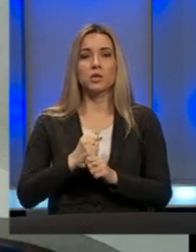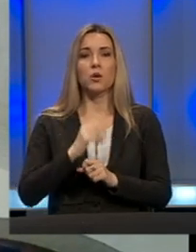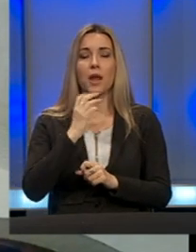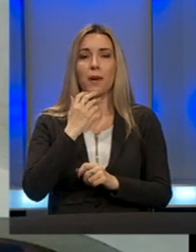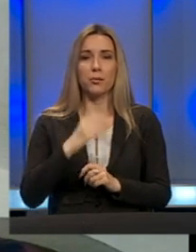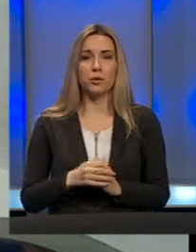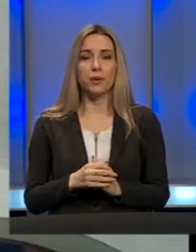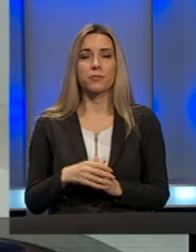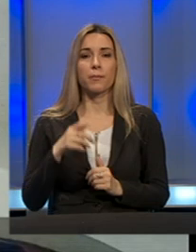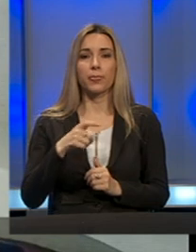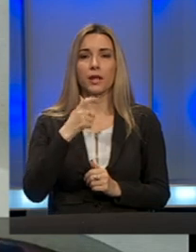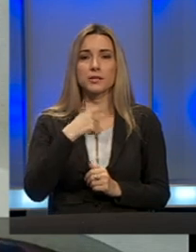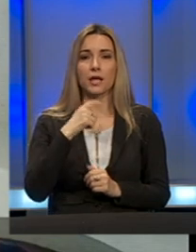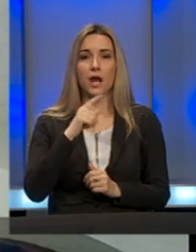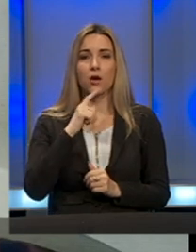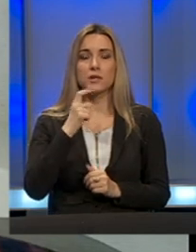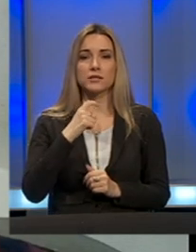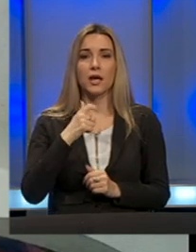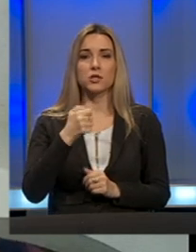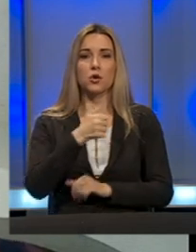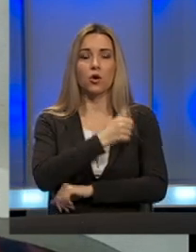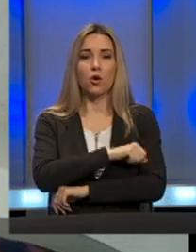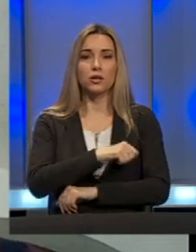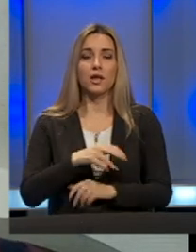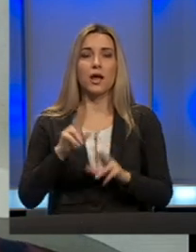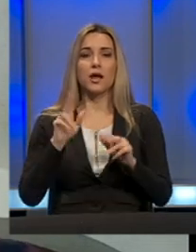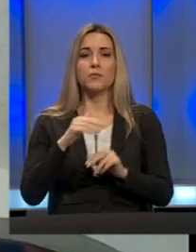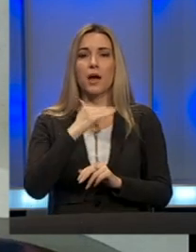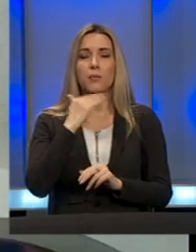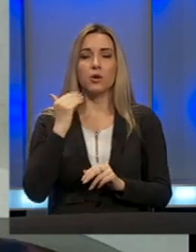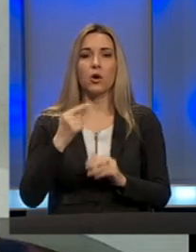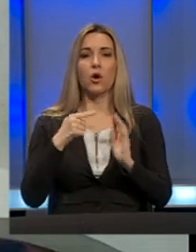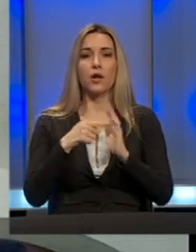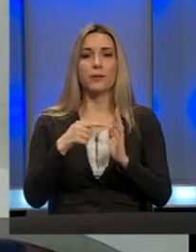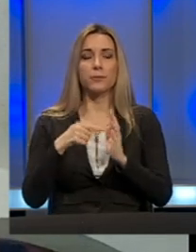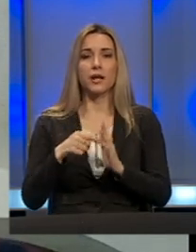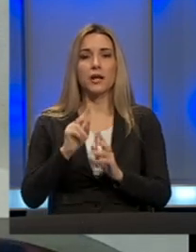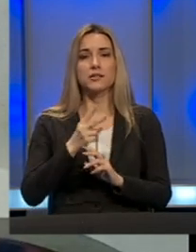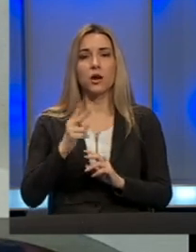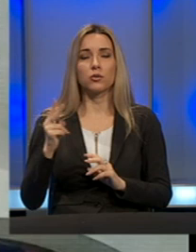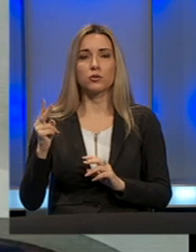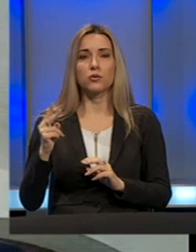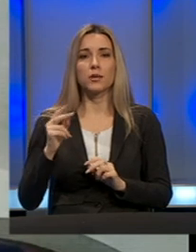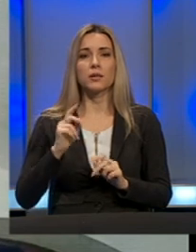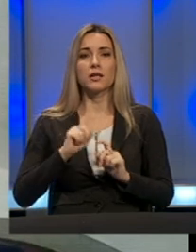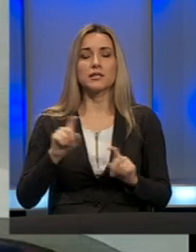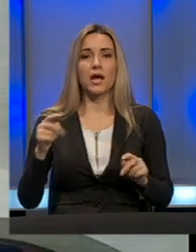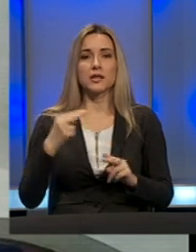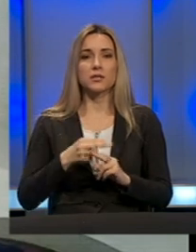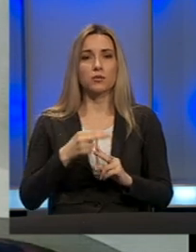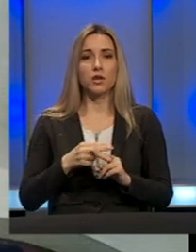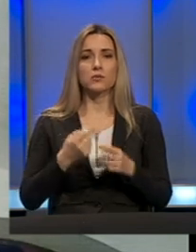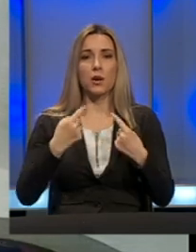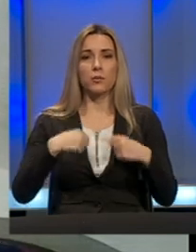vakcina koja je stara 100 godina ironično ima mnogo implikacija u drugim zaraznim bolestima,